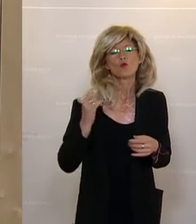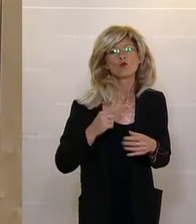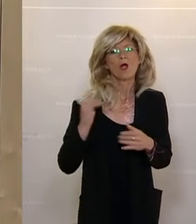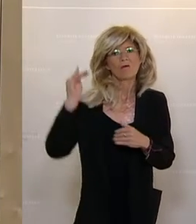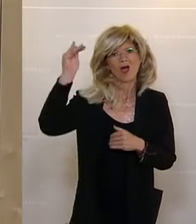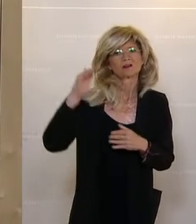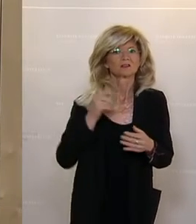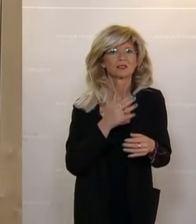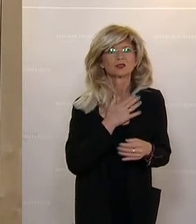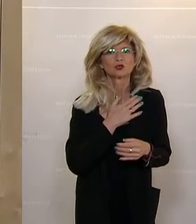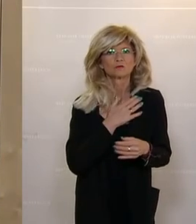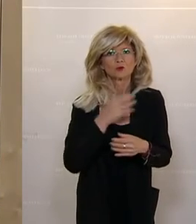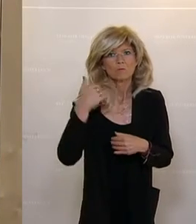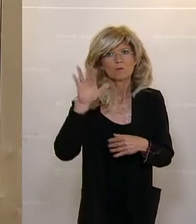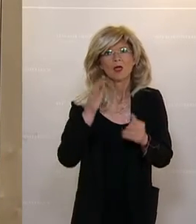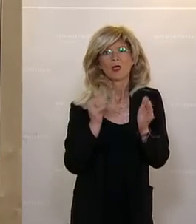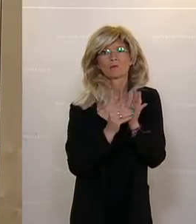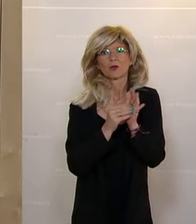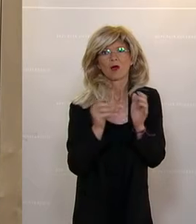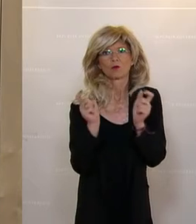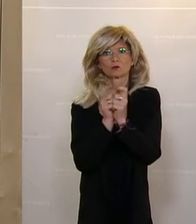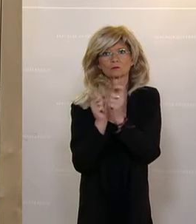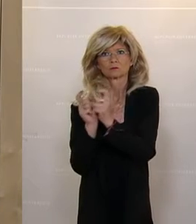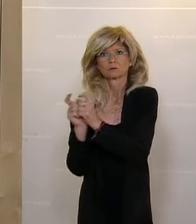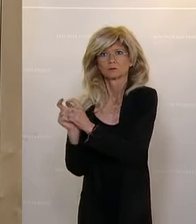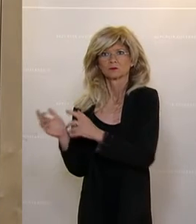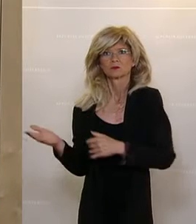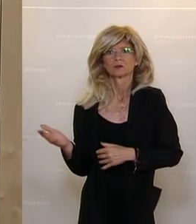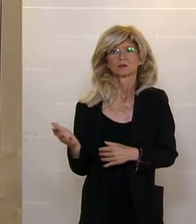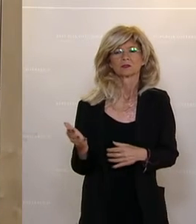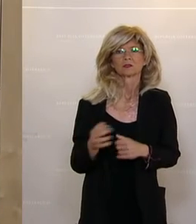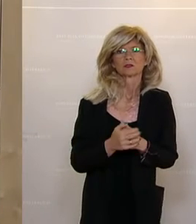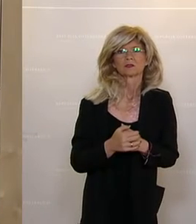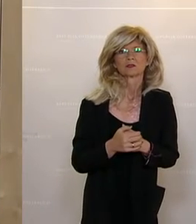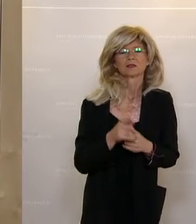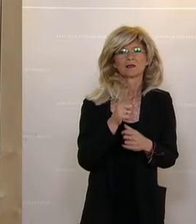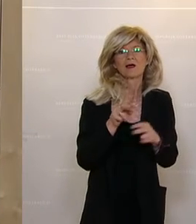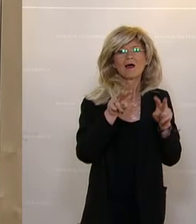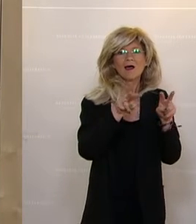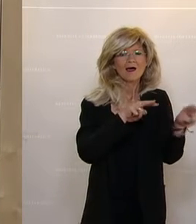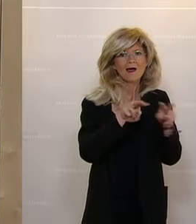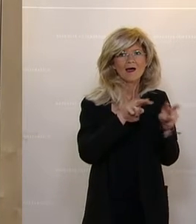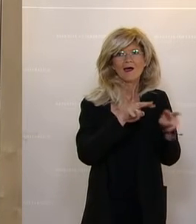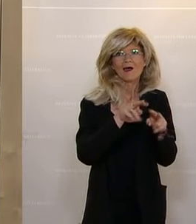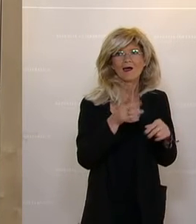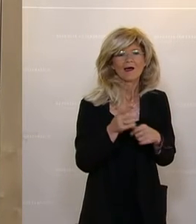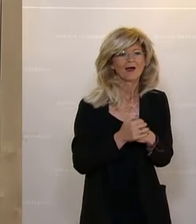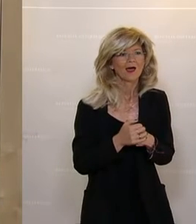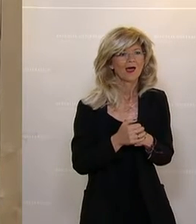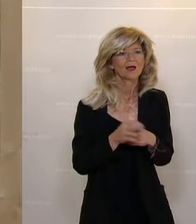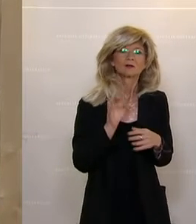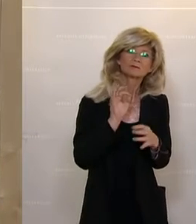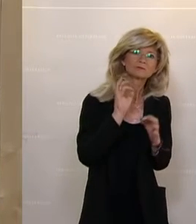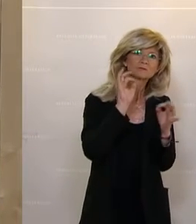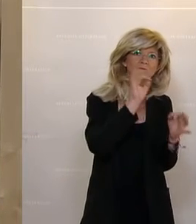Deswegen freut es mich auch, dass wir gemeinsam, also wir NEOS, gemeinsam mit den Regierungsfraktionen einen Antrag eingebracht haben, der den Hochschulen